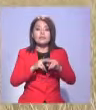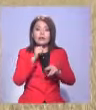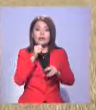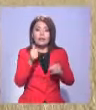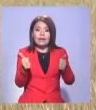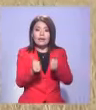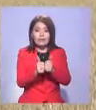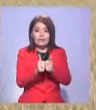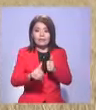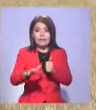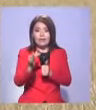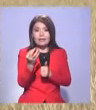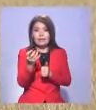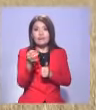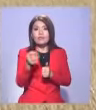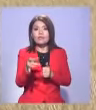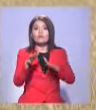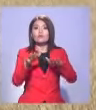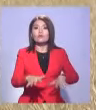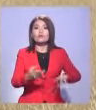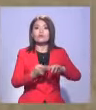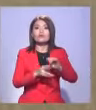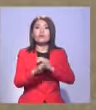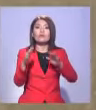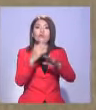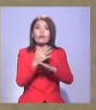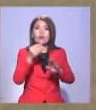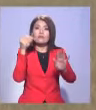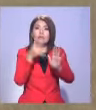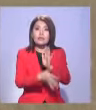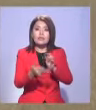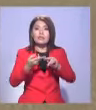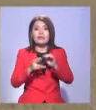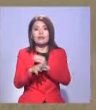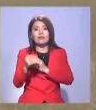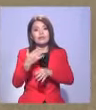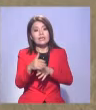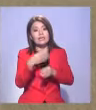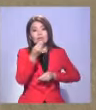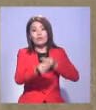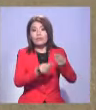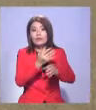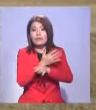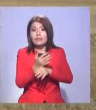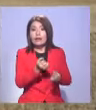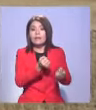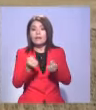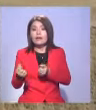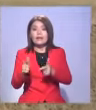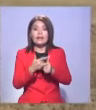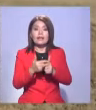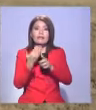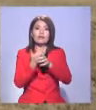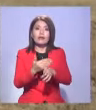осы Әйтекебе ауданында орналасқан. Сондықтан ауа райының қолайсыздығынан шығынға батқан шаруаларға несие төлеуді кейінге қалдыру немесе басқа да көмек